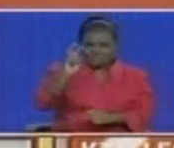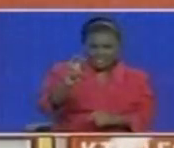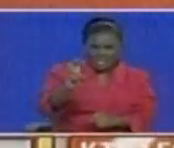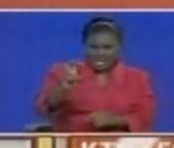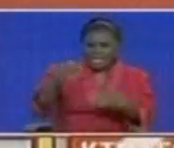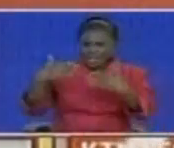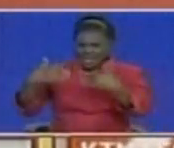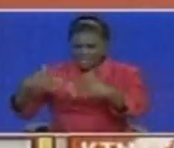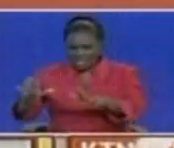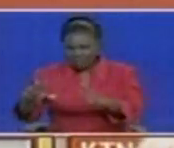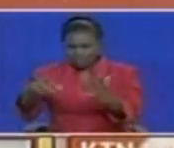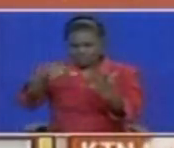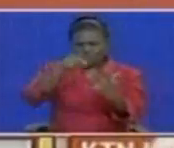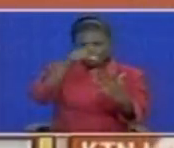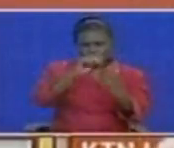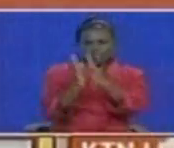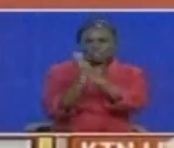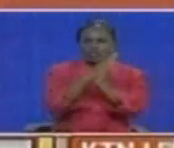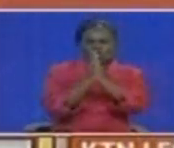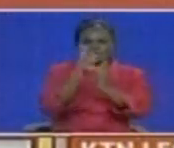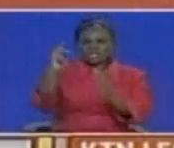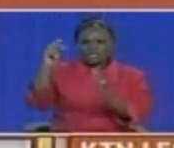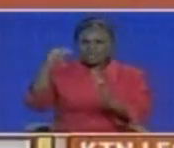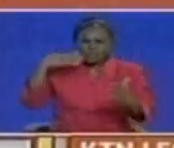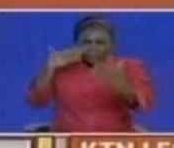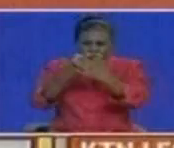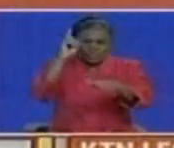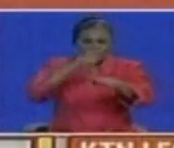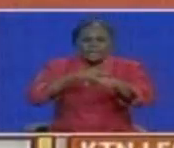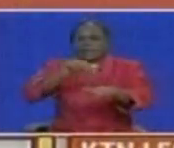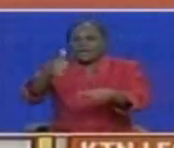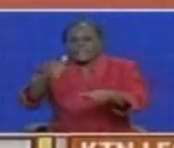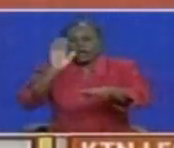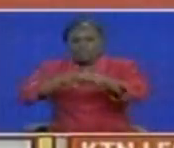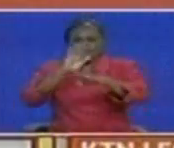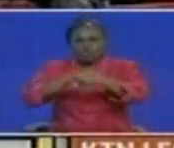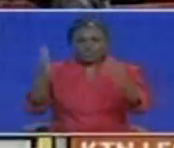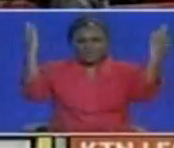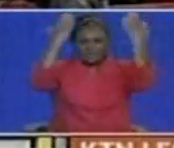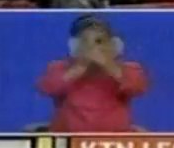kwa kuchagua taarifa za KTN Leo Weekend. Hadi wakati mwingine, kuwa na usiku mwema.